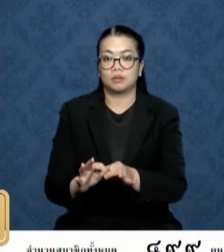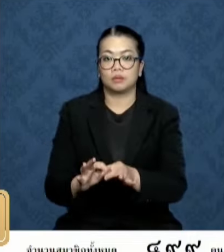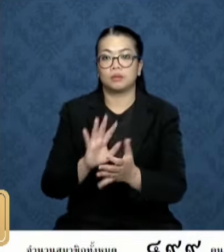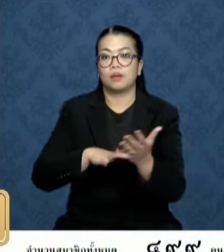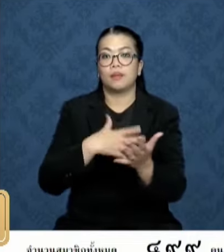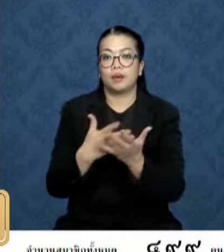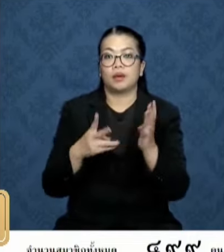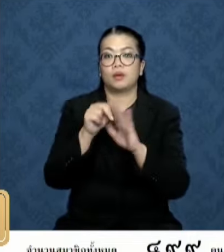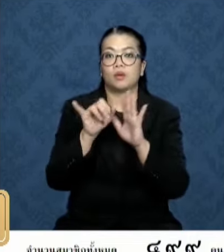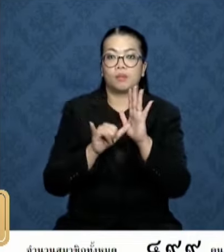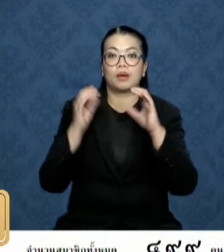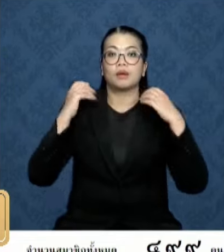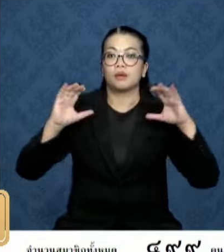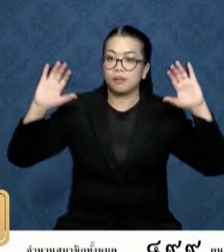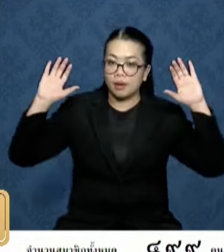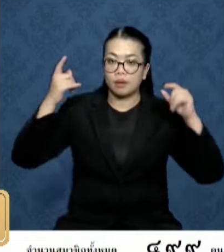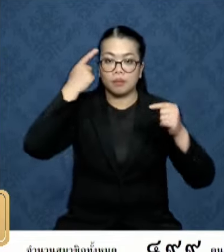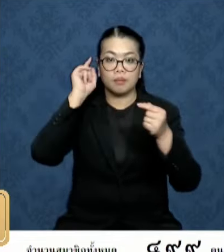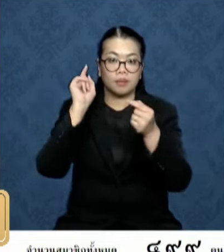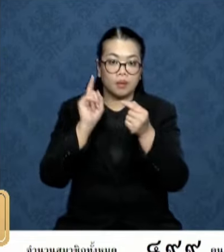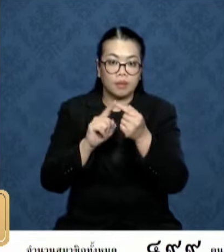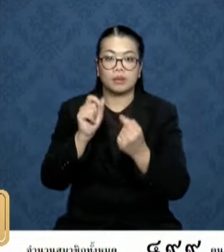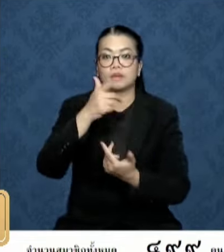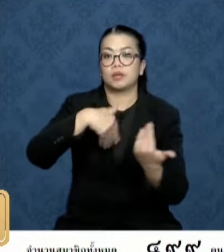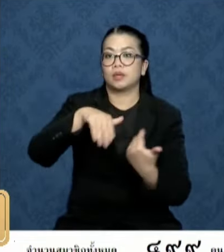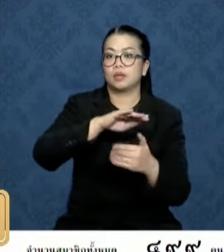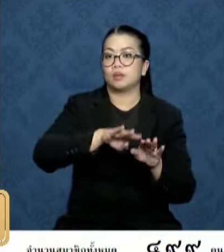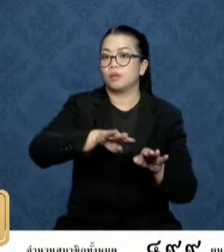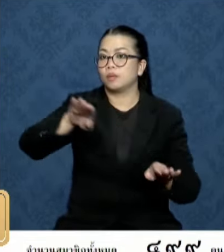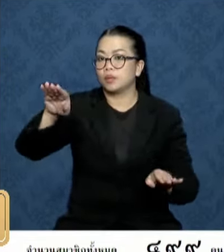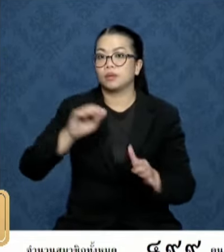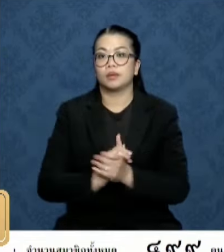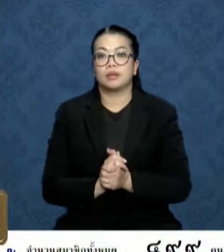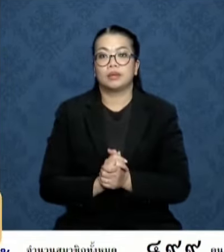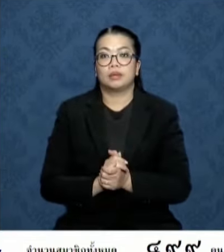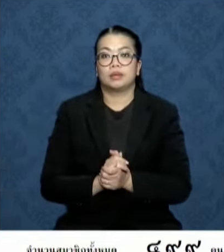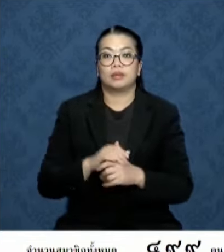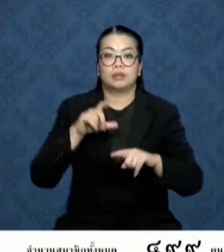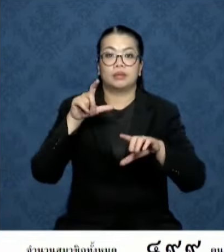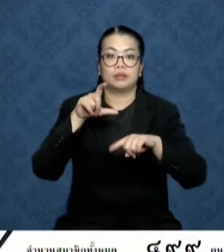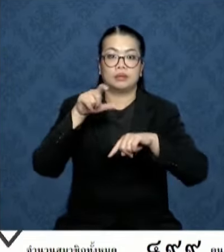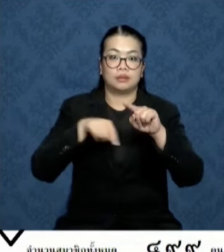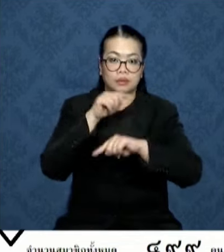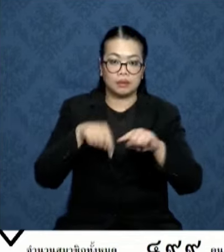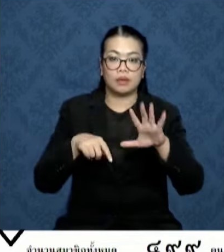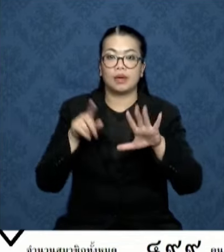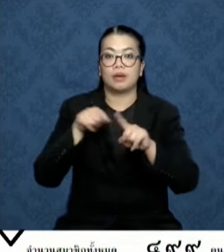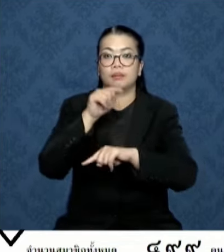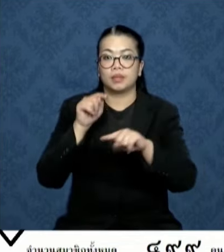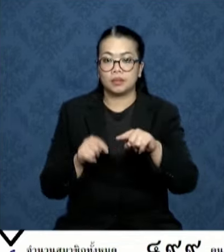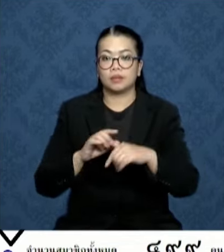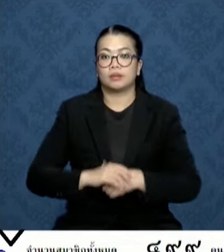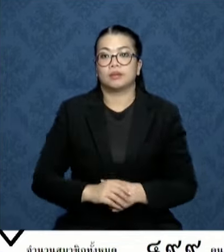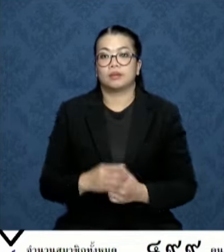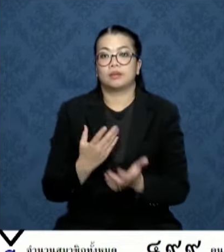ฐบาล มีการตั้งเปาหมายเศรษฐกจเติบโต GDP เติบโเฉลย 5%มุงหน้าสู่กเป็ประเทศ